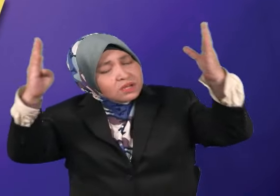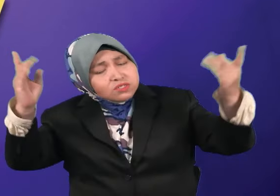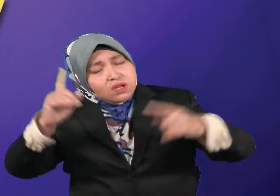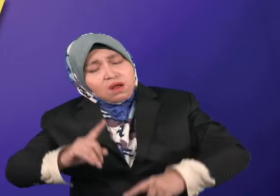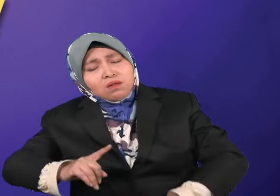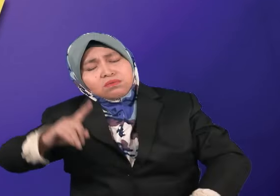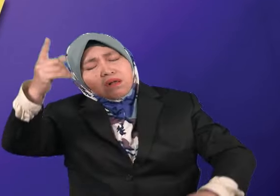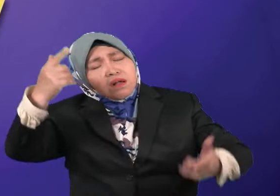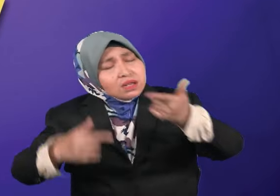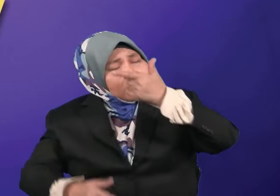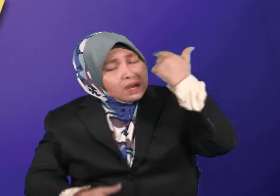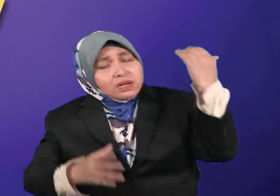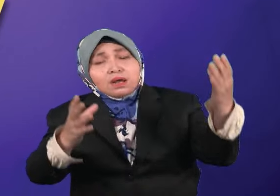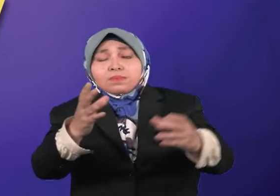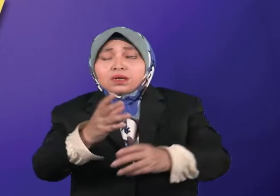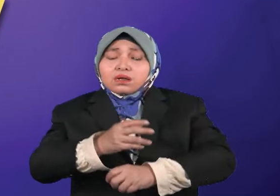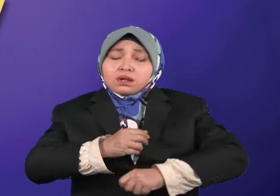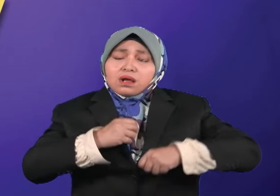على ما